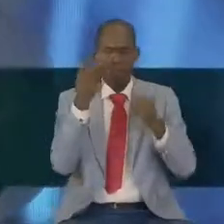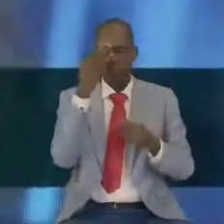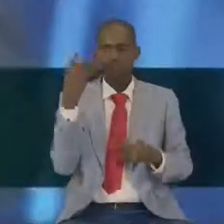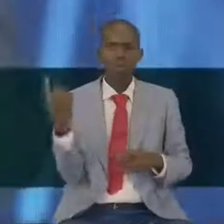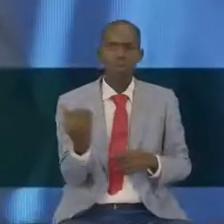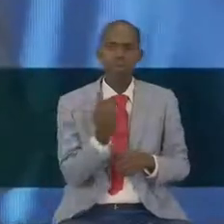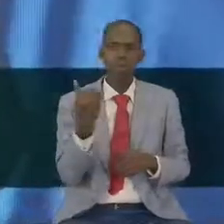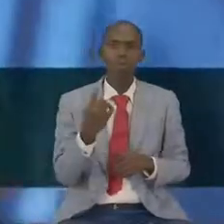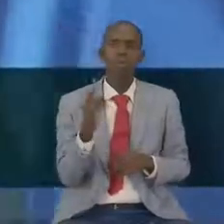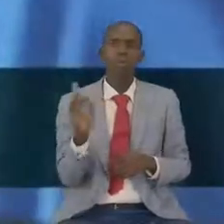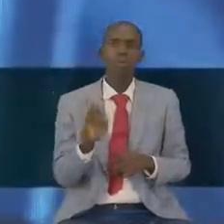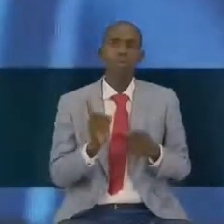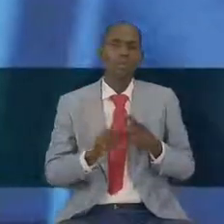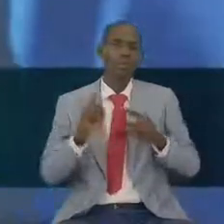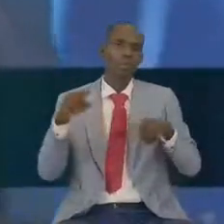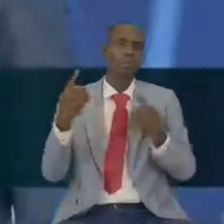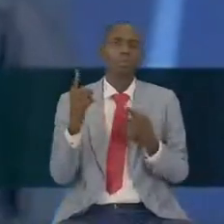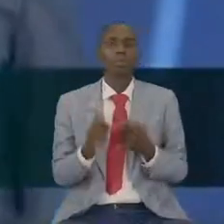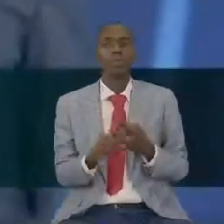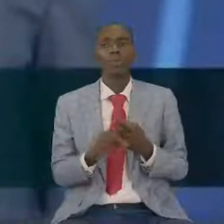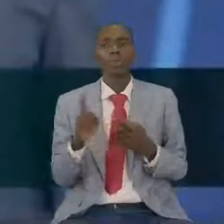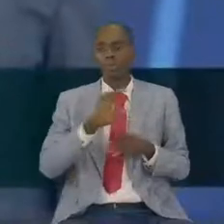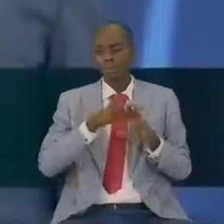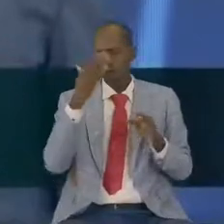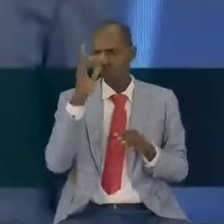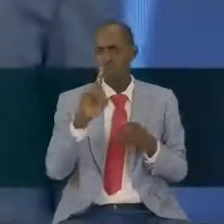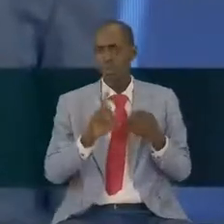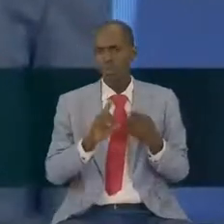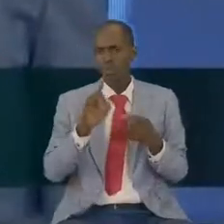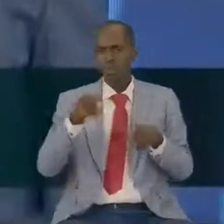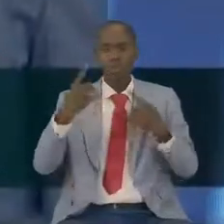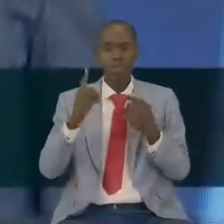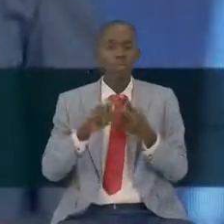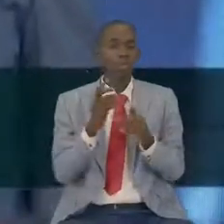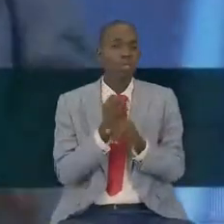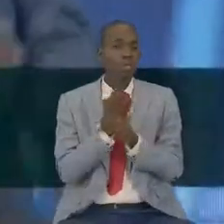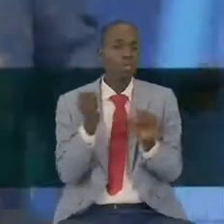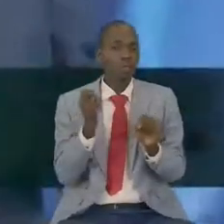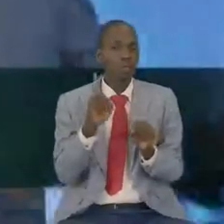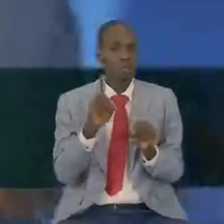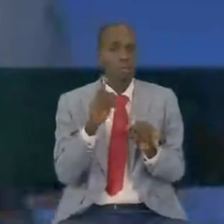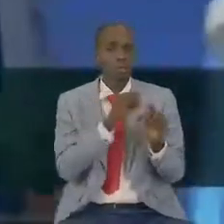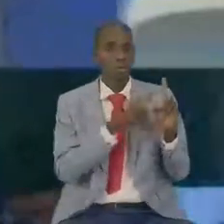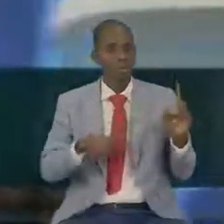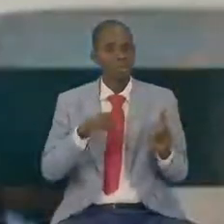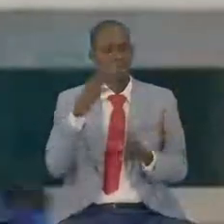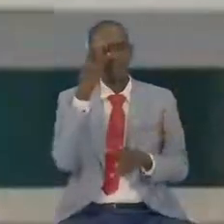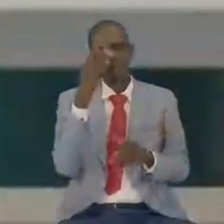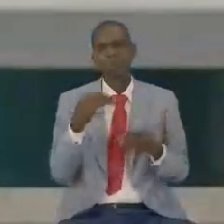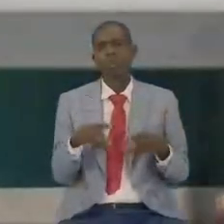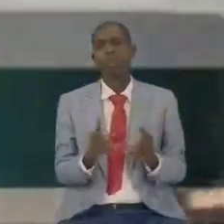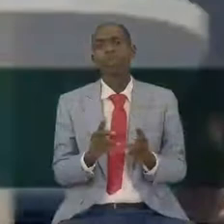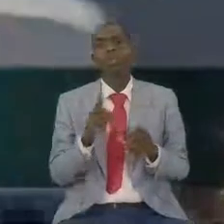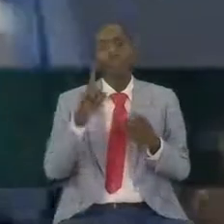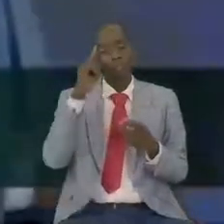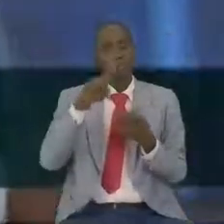savez où aller pour avoir le salut. C'est là où vous êtes allé. Vous êtes allé au Seigneur pour être sanctifié, rendu saint. C'est là où